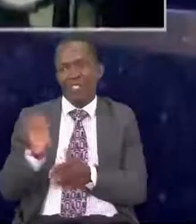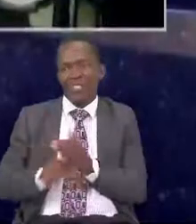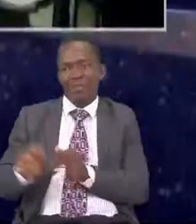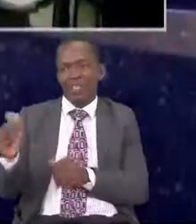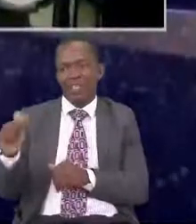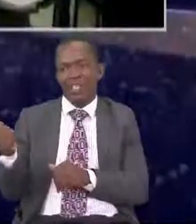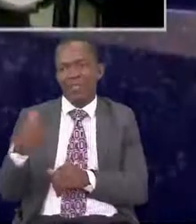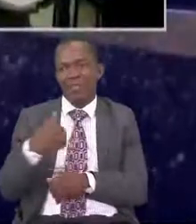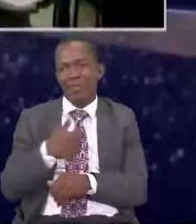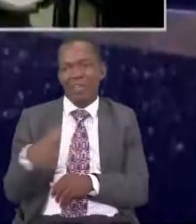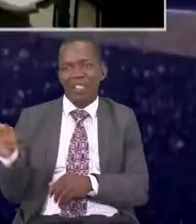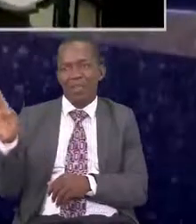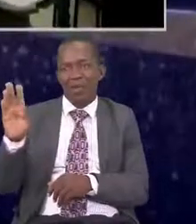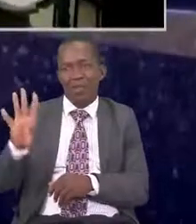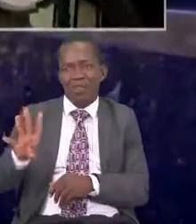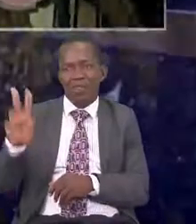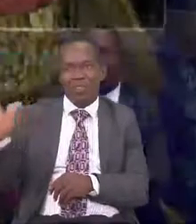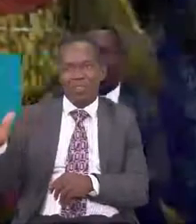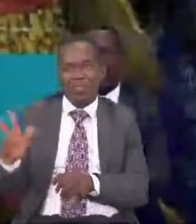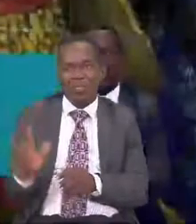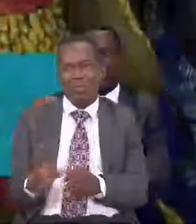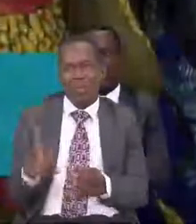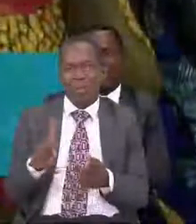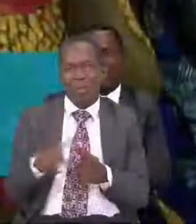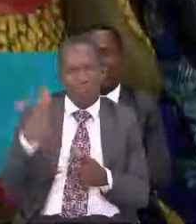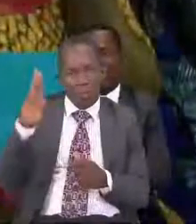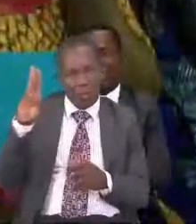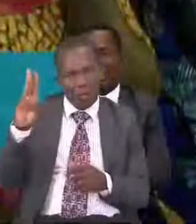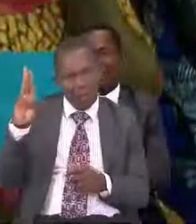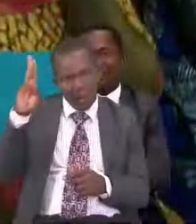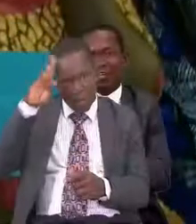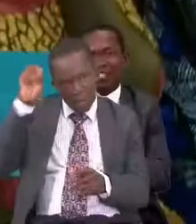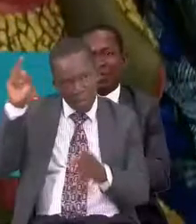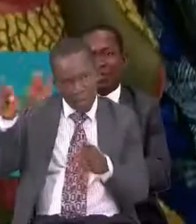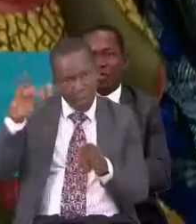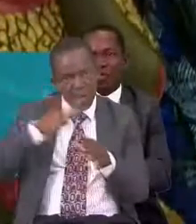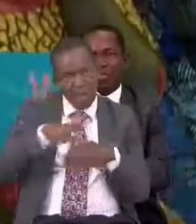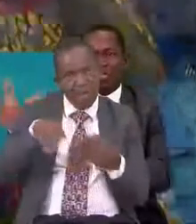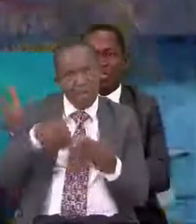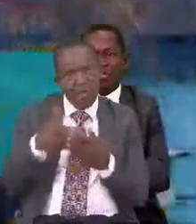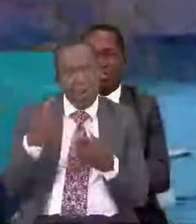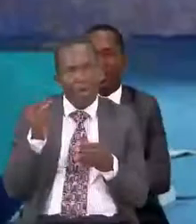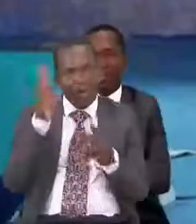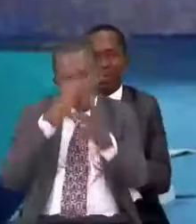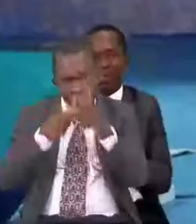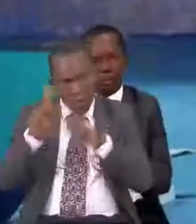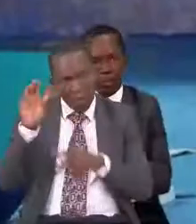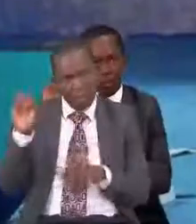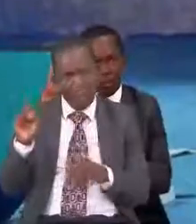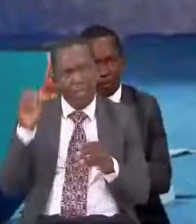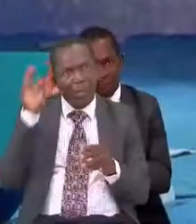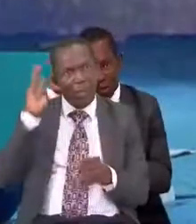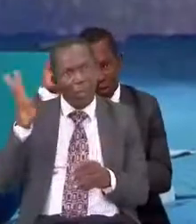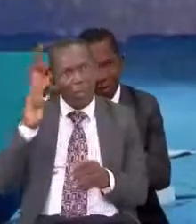Actes 10, verset 43. Acte 10, 43. Tous